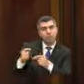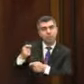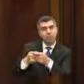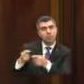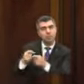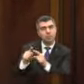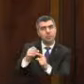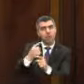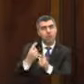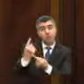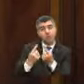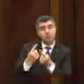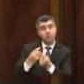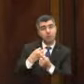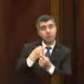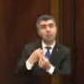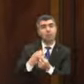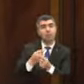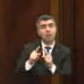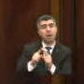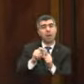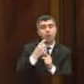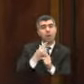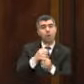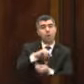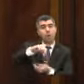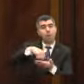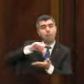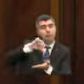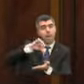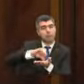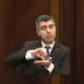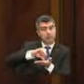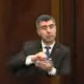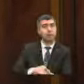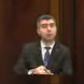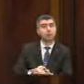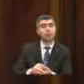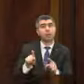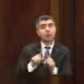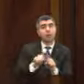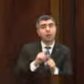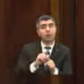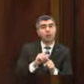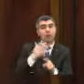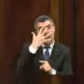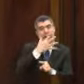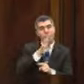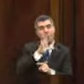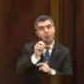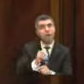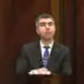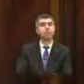فائض فقط مع دولة البرازيل ودول جنوب الصحراء. هذا